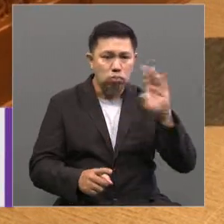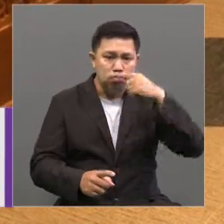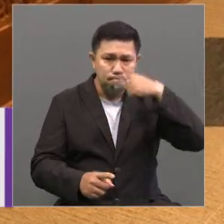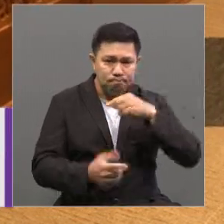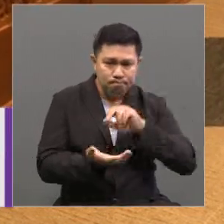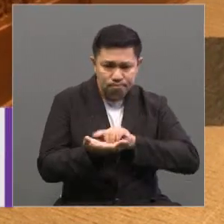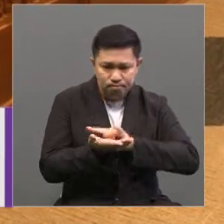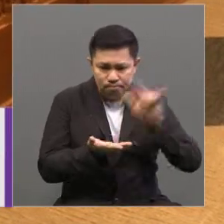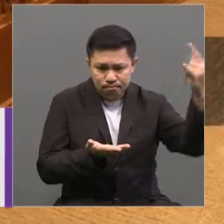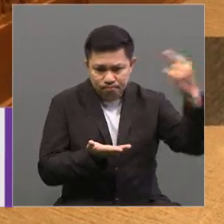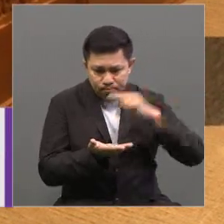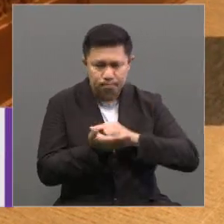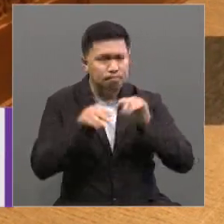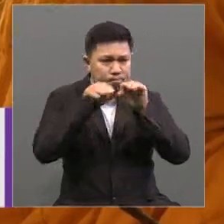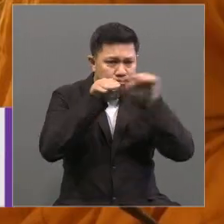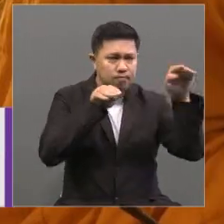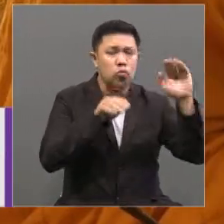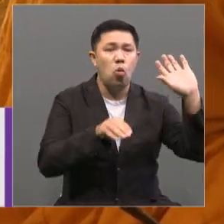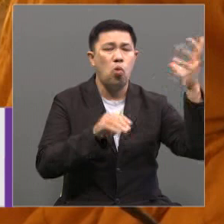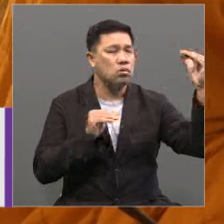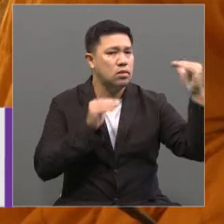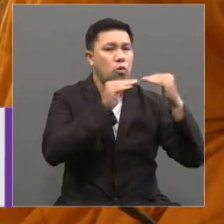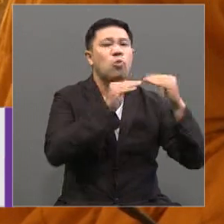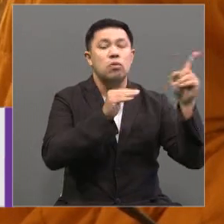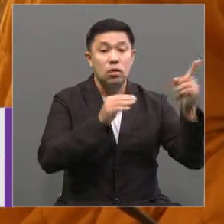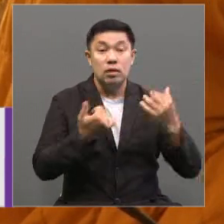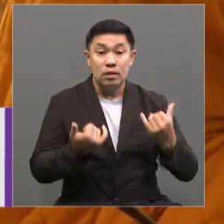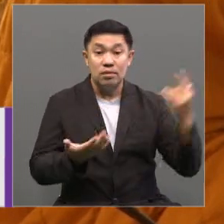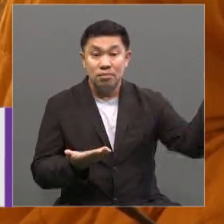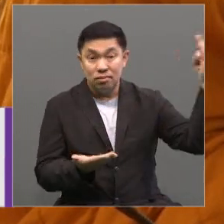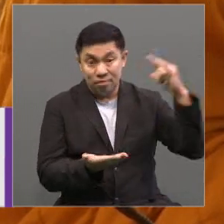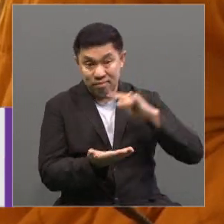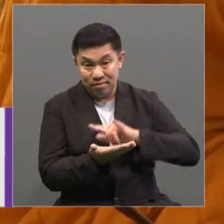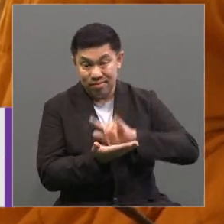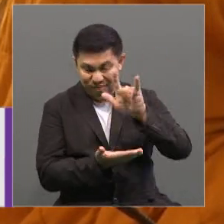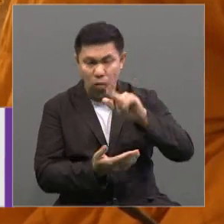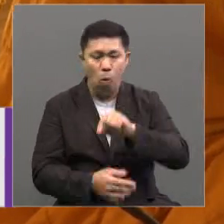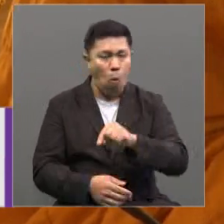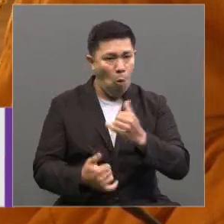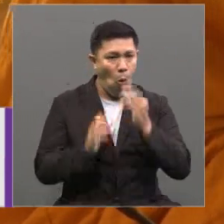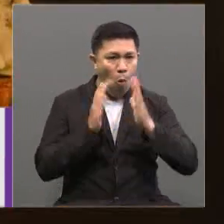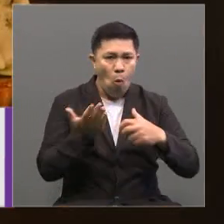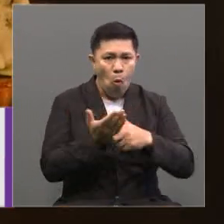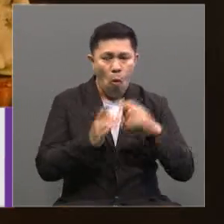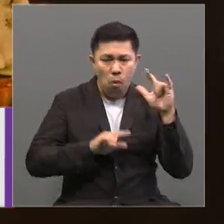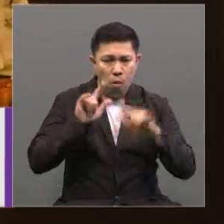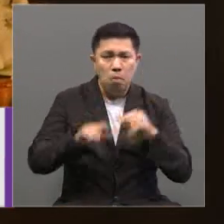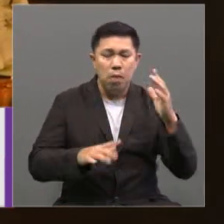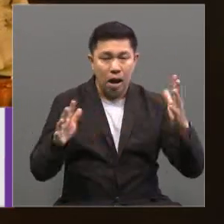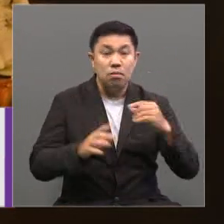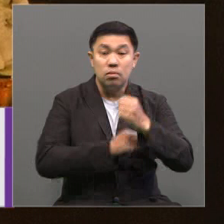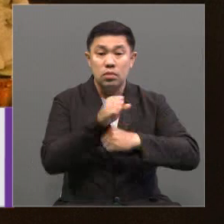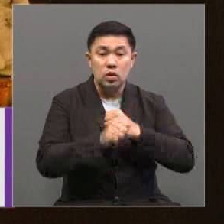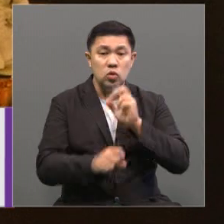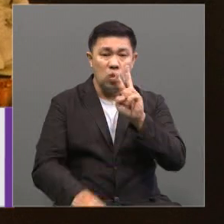ไทยให้เป็นไปตามมาตรฐานสากลปัจจุบันอุตสาหกรรมการบินเริ่มฟื้นตัวอย่างต่อเนื่องโดยในปี 2565